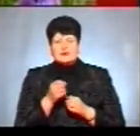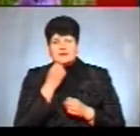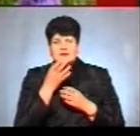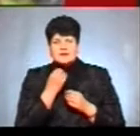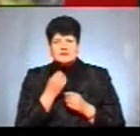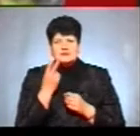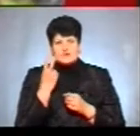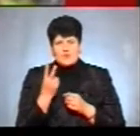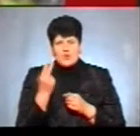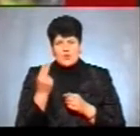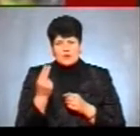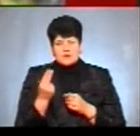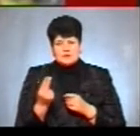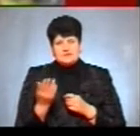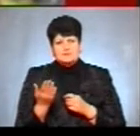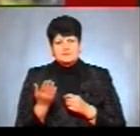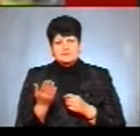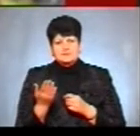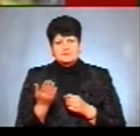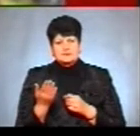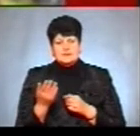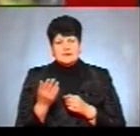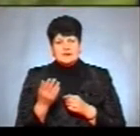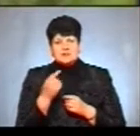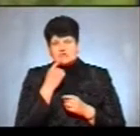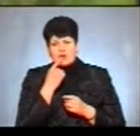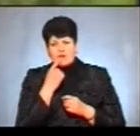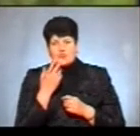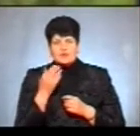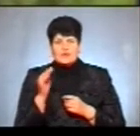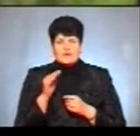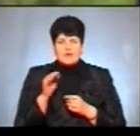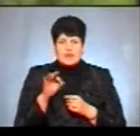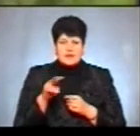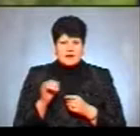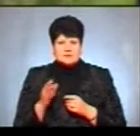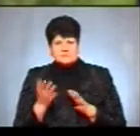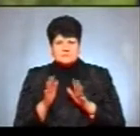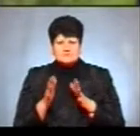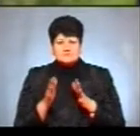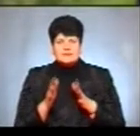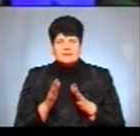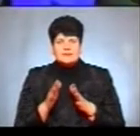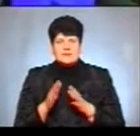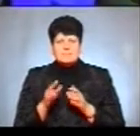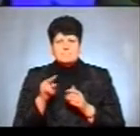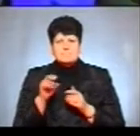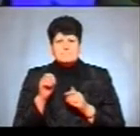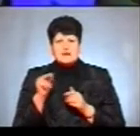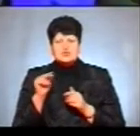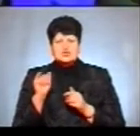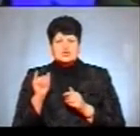таких кольорів складається, вона така лілово-червона з відтінками. Печіночниця